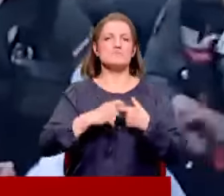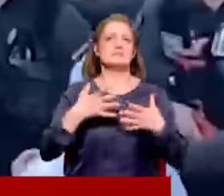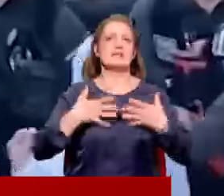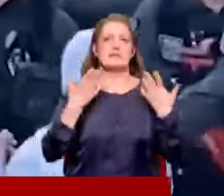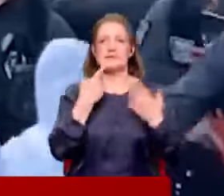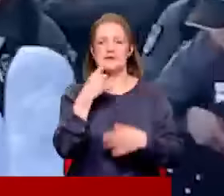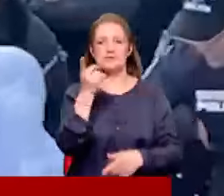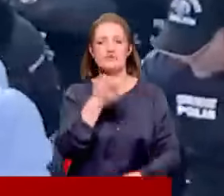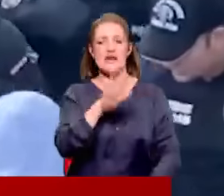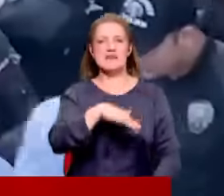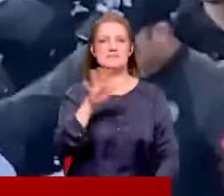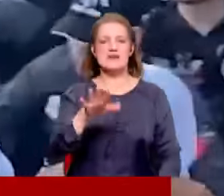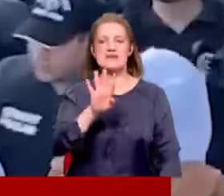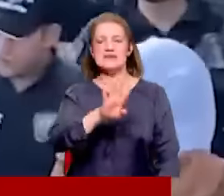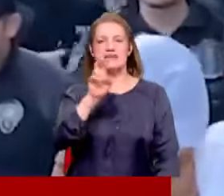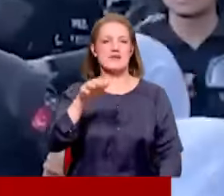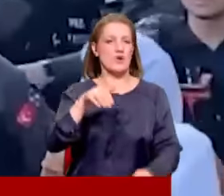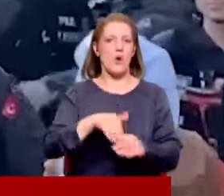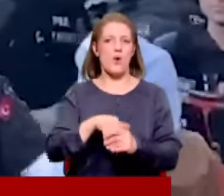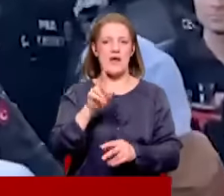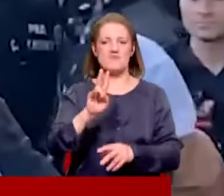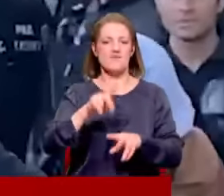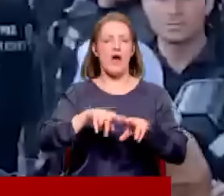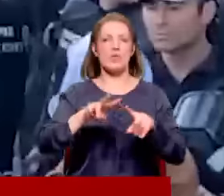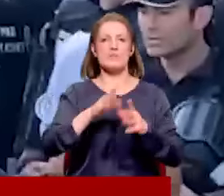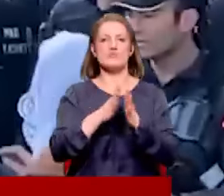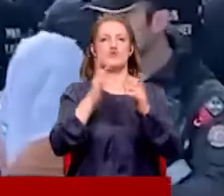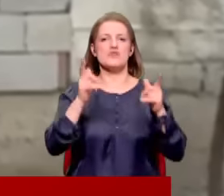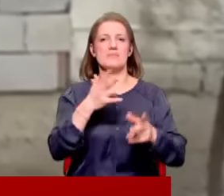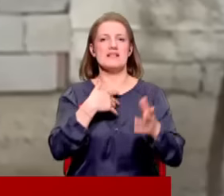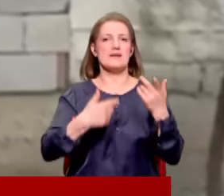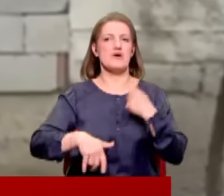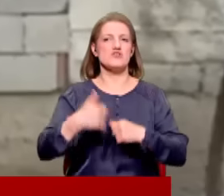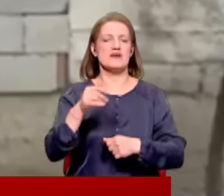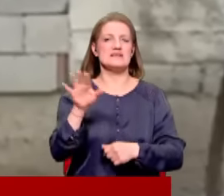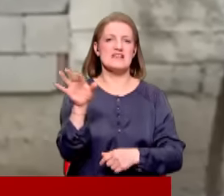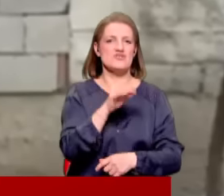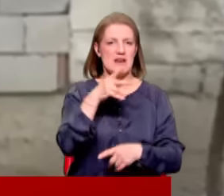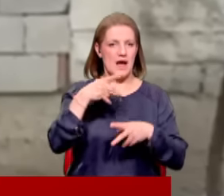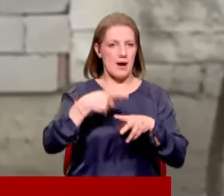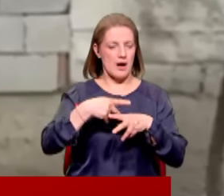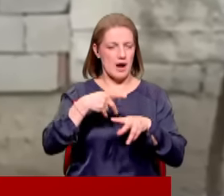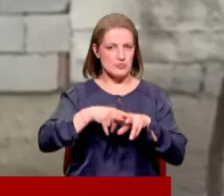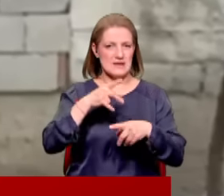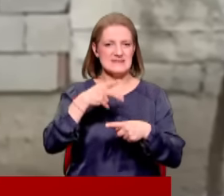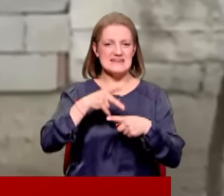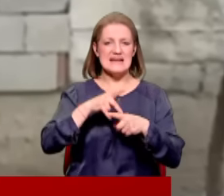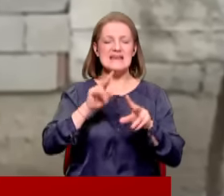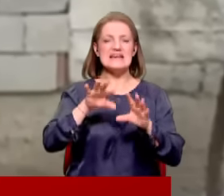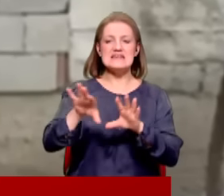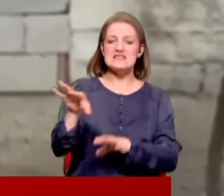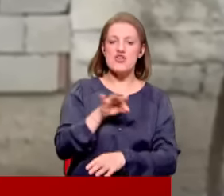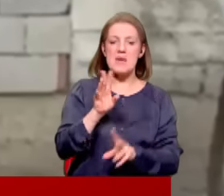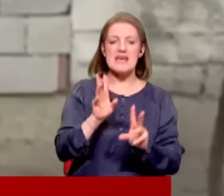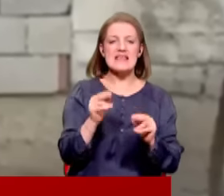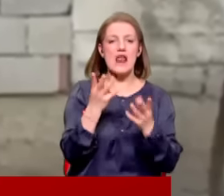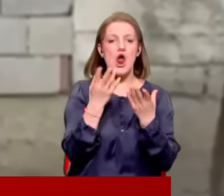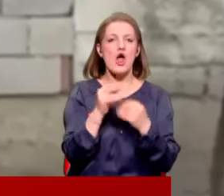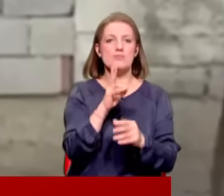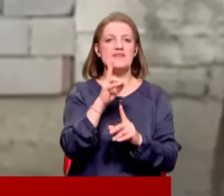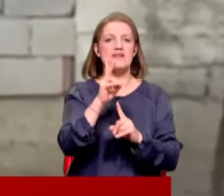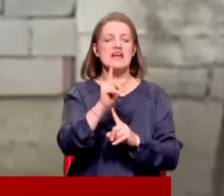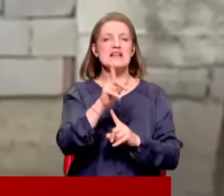Ancak %55,48'lik oyla Van Büyükşehir Belediye Başkanı seçilen Abdullah Zeydan'ın seçilme yeterliliği olmadığına karar verdi